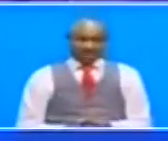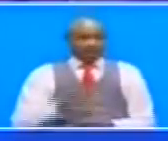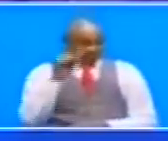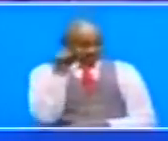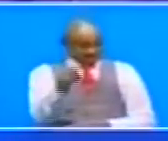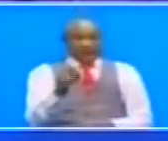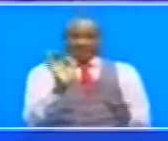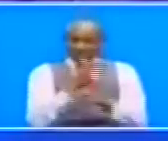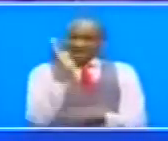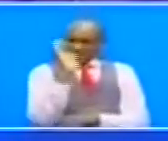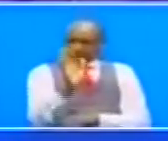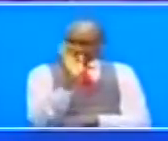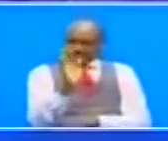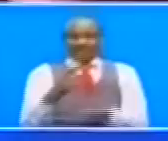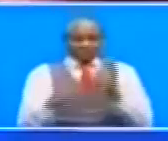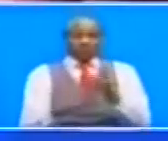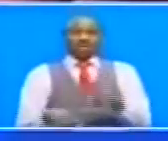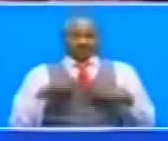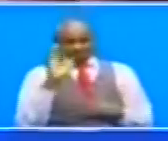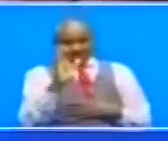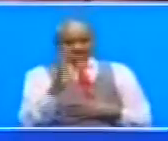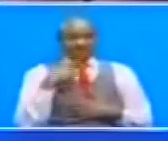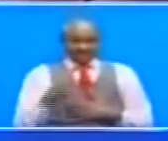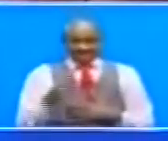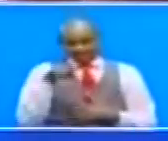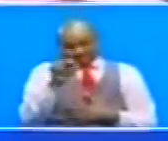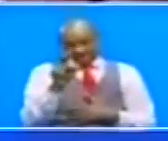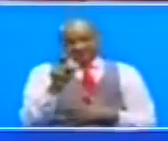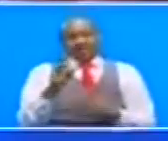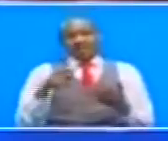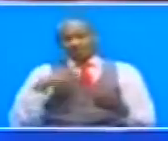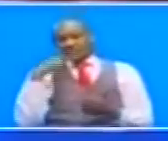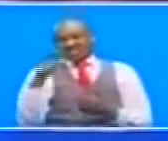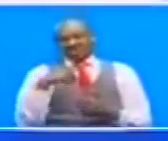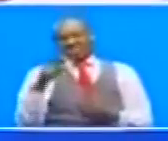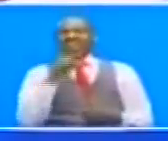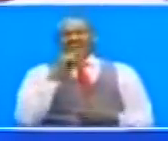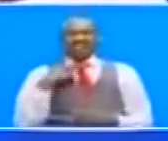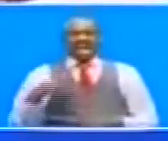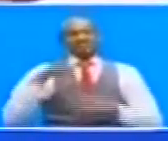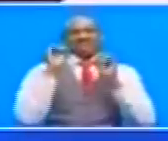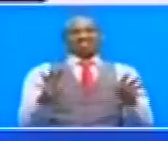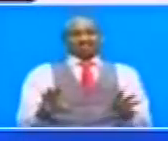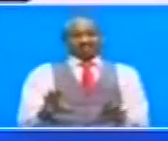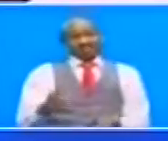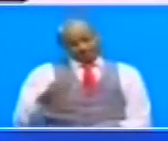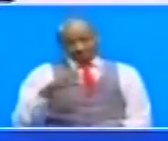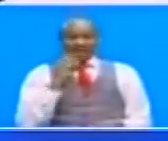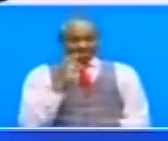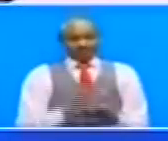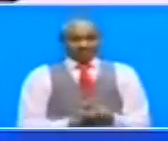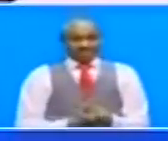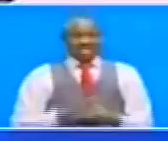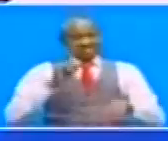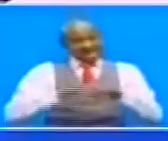Isitoshe, mziki wake unaangazia maisha yake ya kuitwa mwanaharamu na mateso aliyopitia mama yake. Nilianza